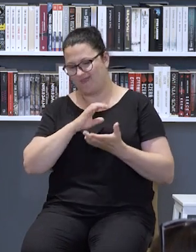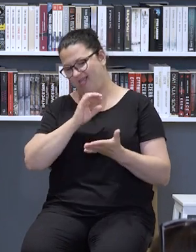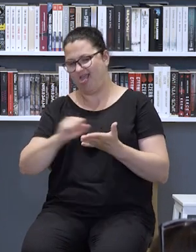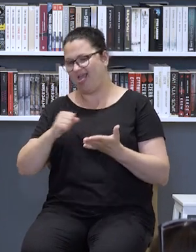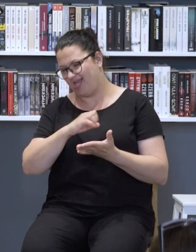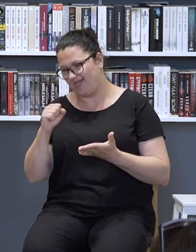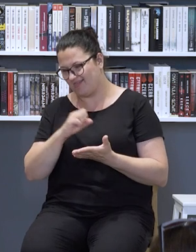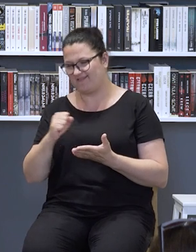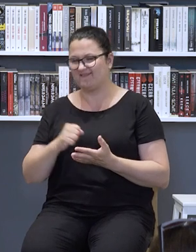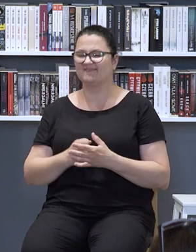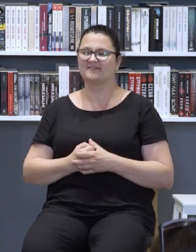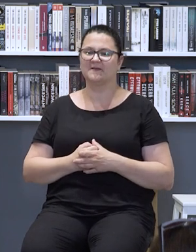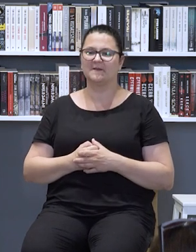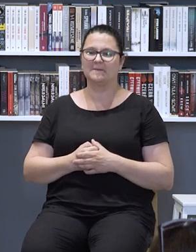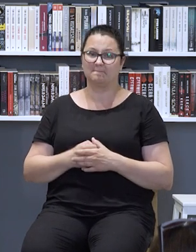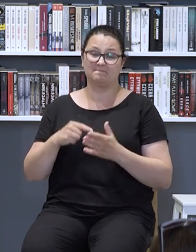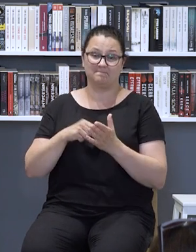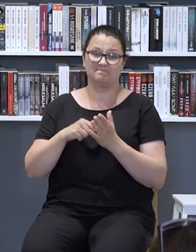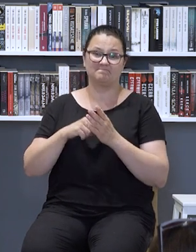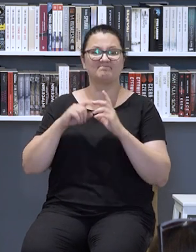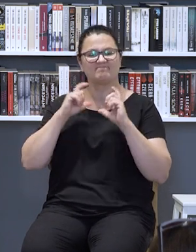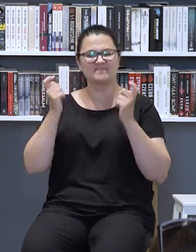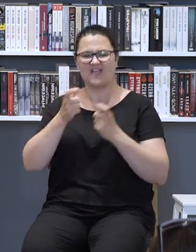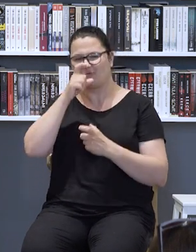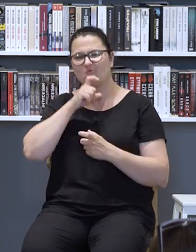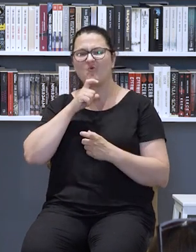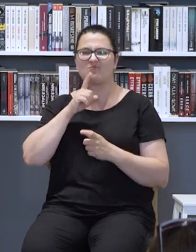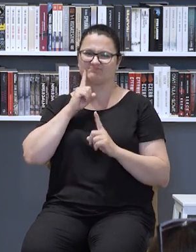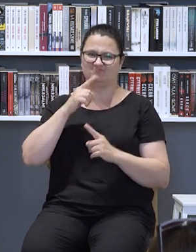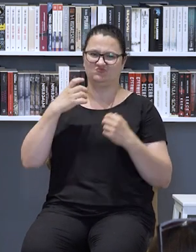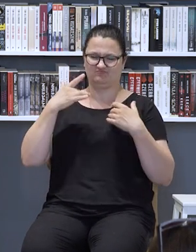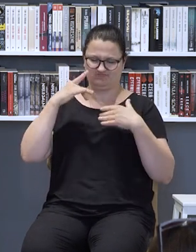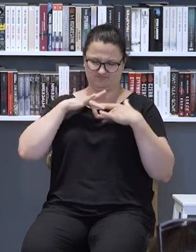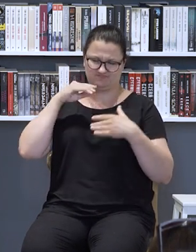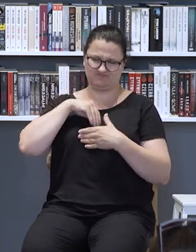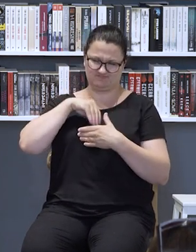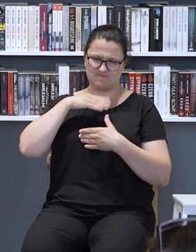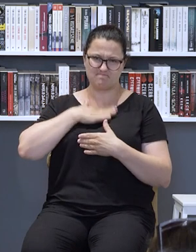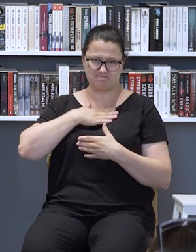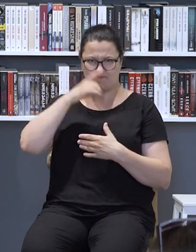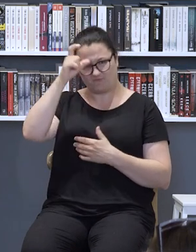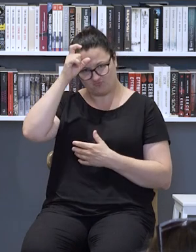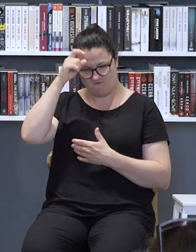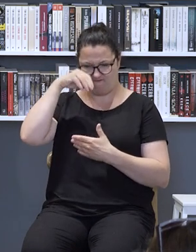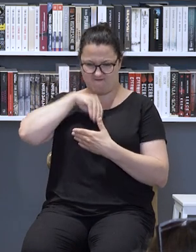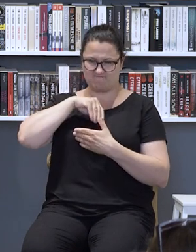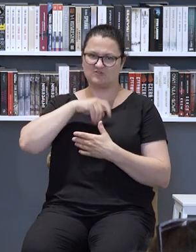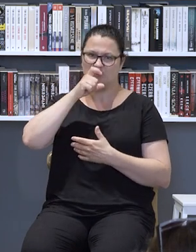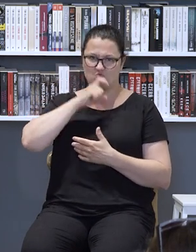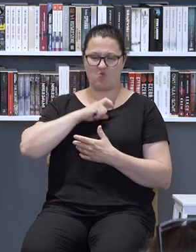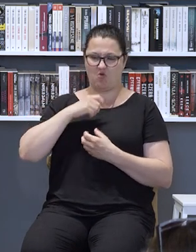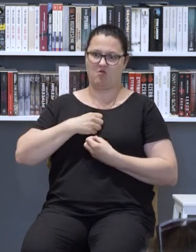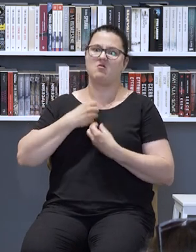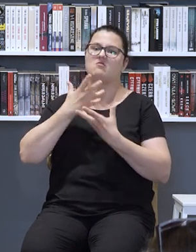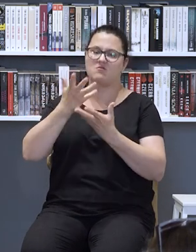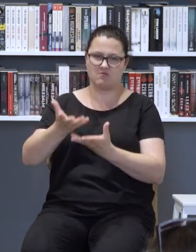zło niejako jest w człowieku i z człowieka się wyrywa na zewnątrz, bo